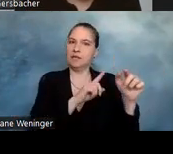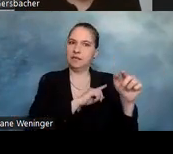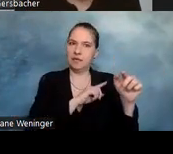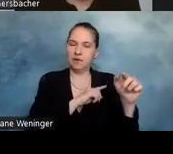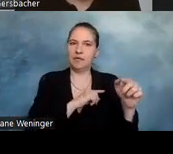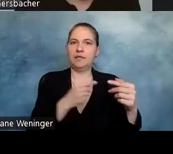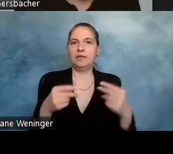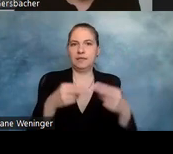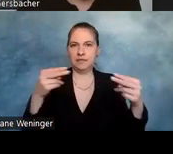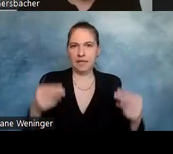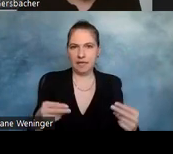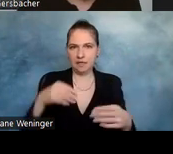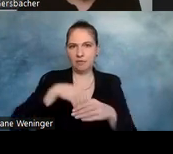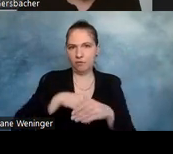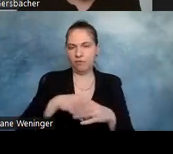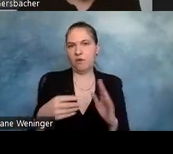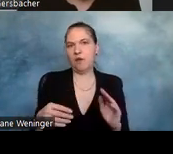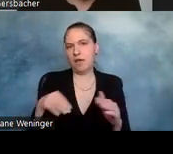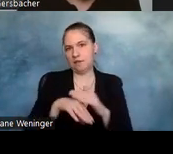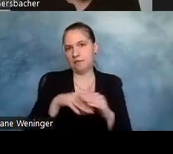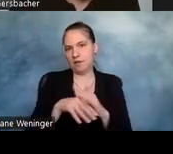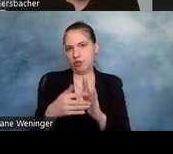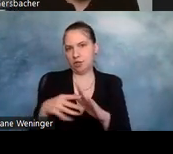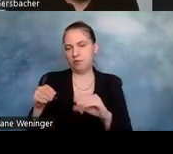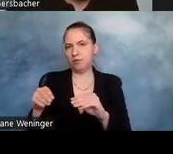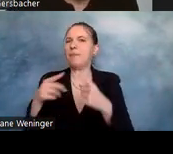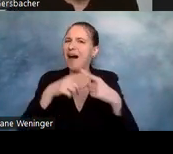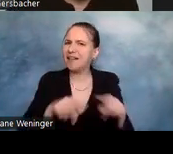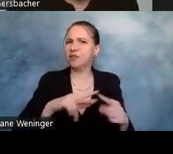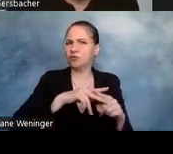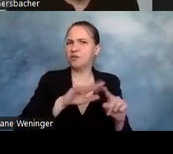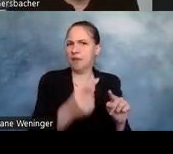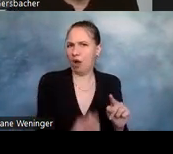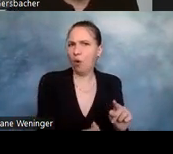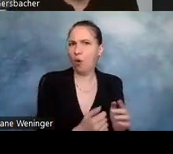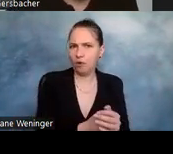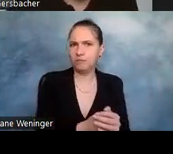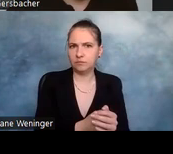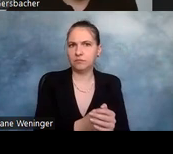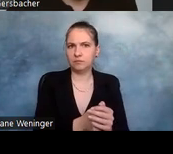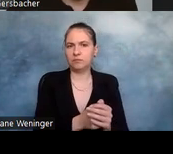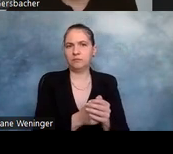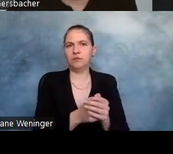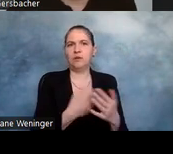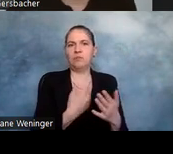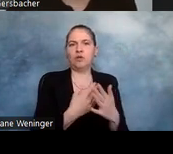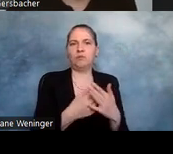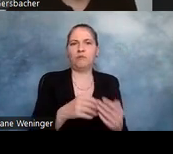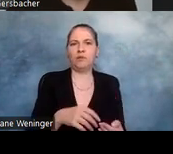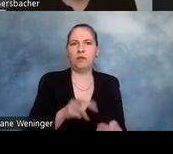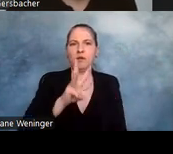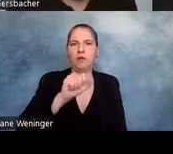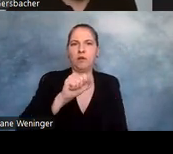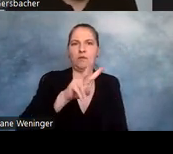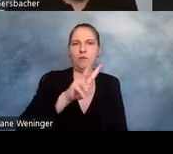Checker, aber es gibt auch eine Vielzahl solcher Tools. Also da gibt es von Accessibility Testing Tool oder von Wave oder Arc